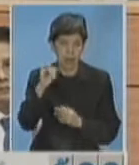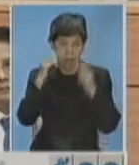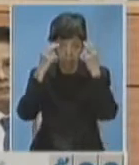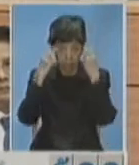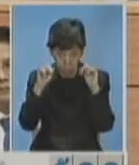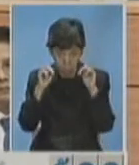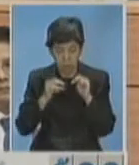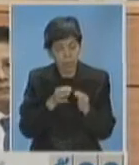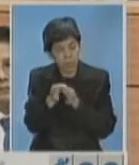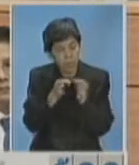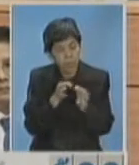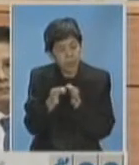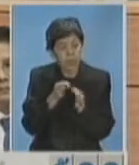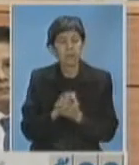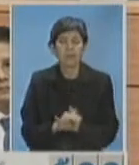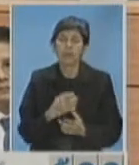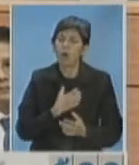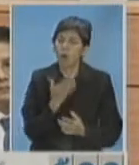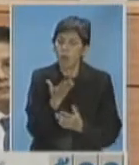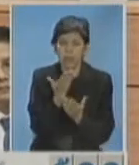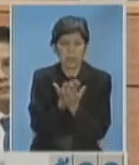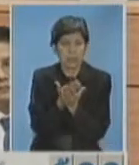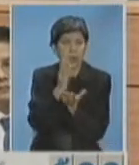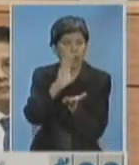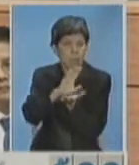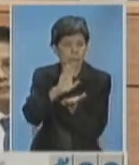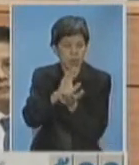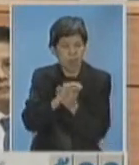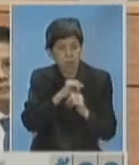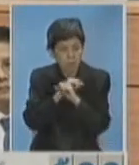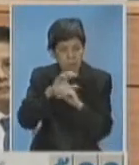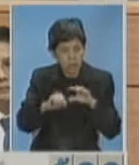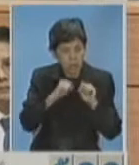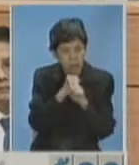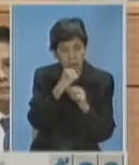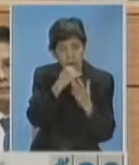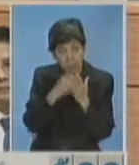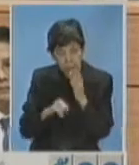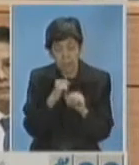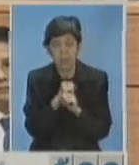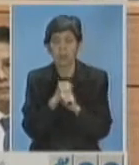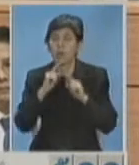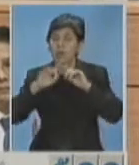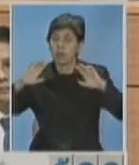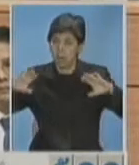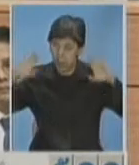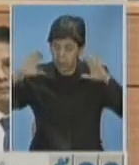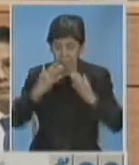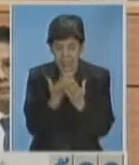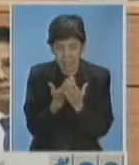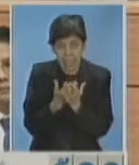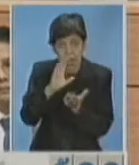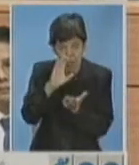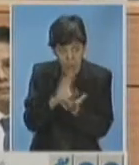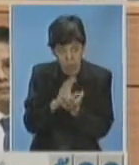กรัฐมนตรีมาแถลงต่อสภาผู้แทนราษฎรเพื่อของบประมาณในการป้องกันปราบปรามการทุจริตและประพฤติมิชอบในภาครัฐโดยจัดสรรงบประมาณเป็น